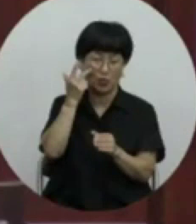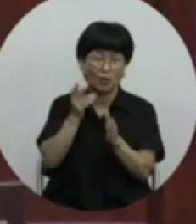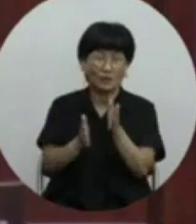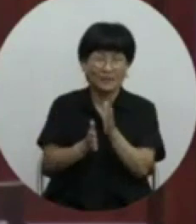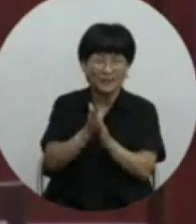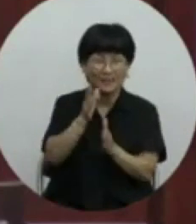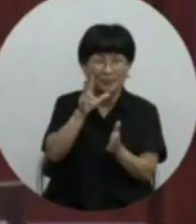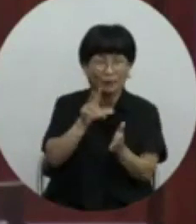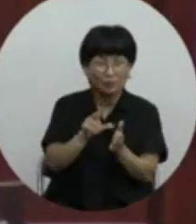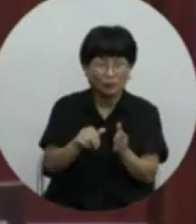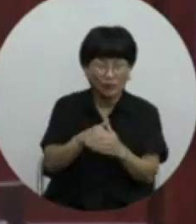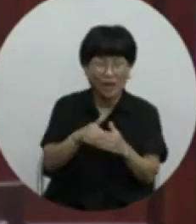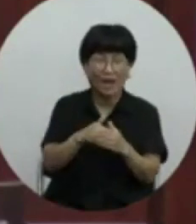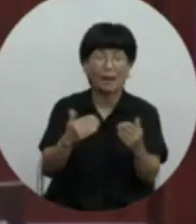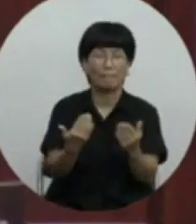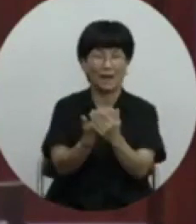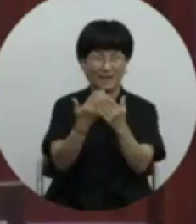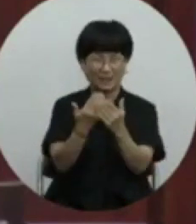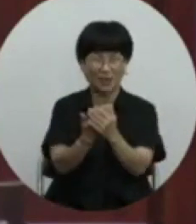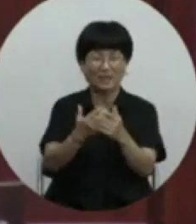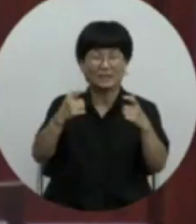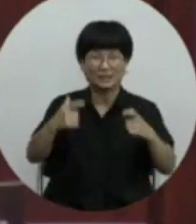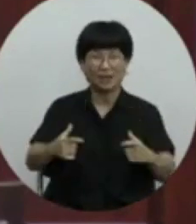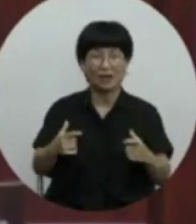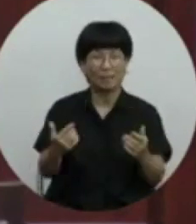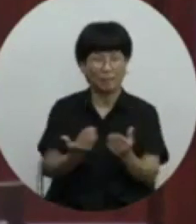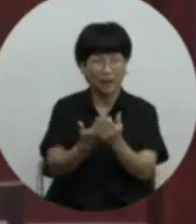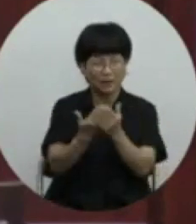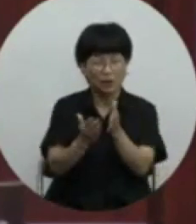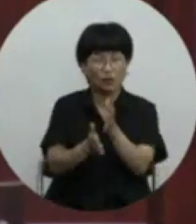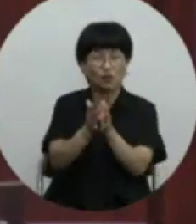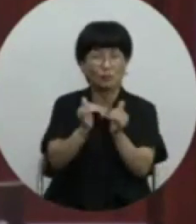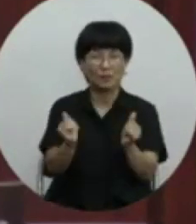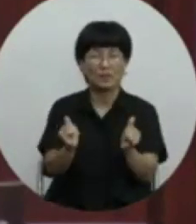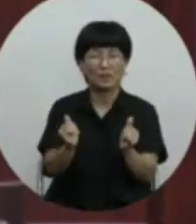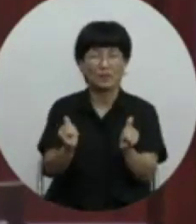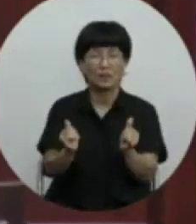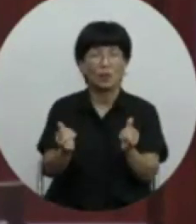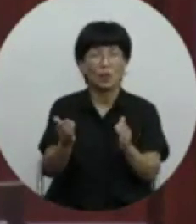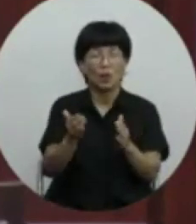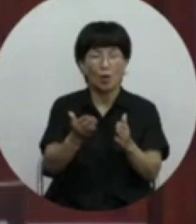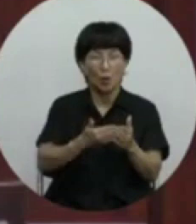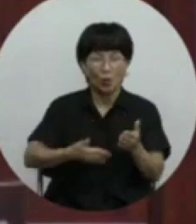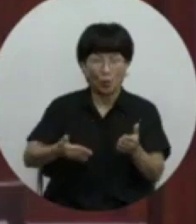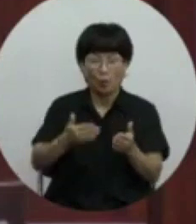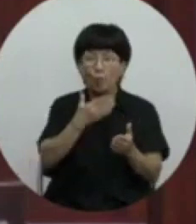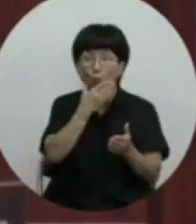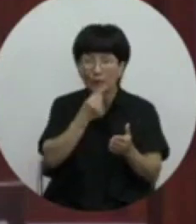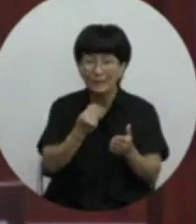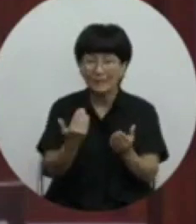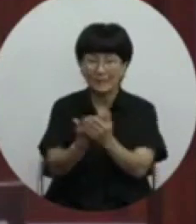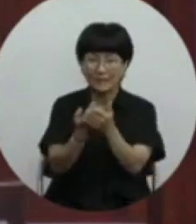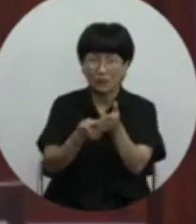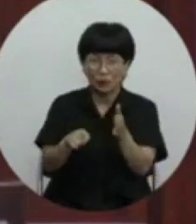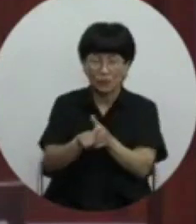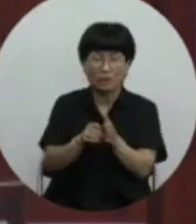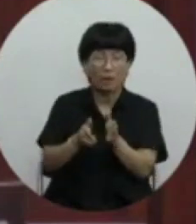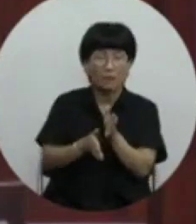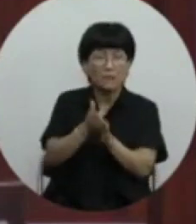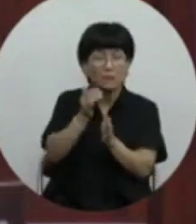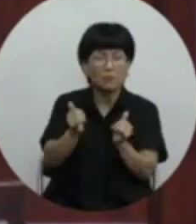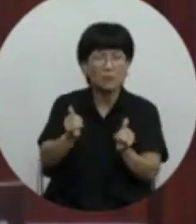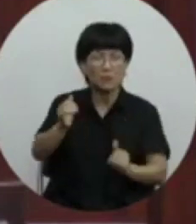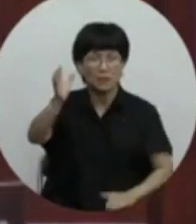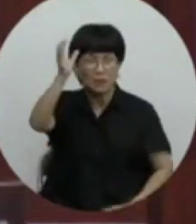꾀하고 지역경제 활성화와 주민복리 증진을 위해 공사 전환을 바라고 있는 시민들의 기대에